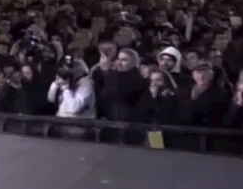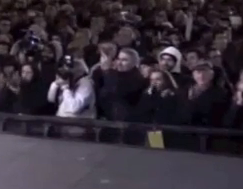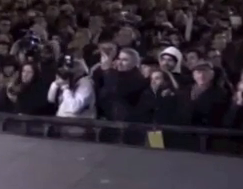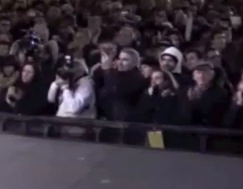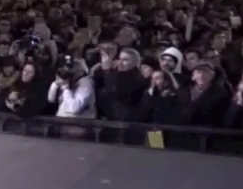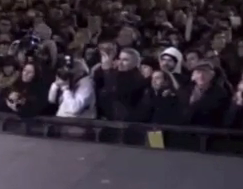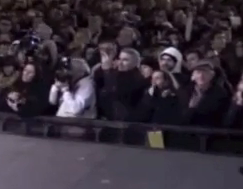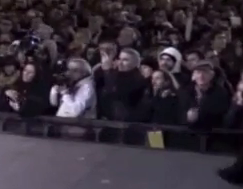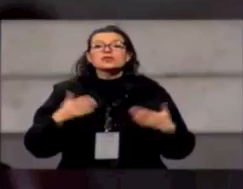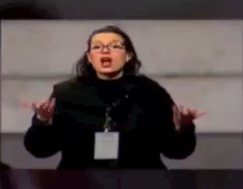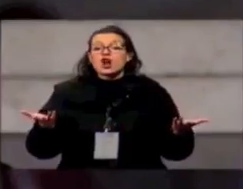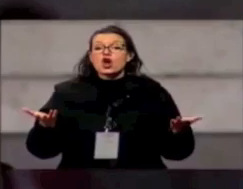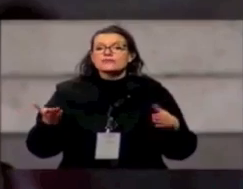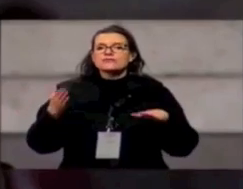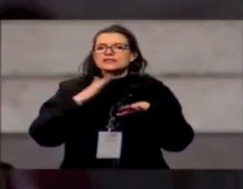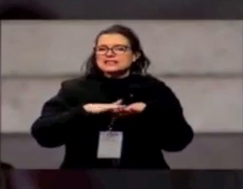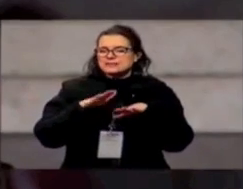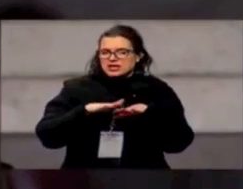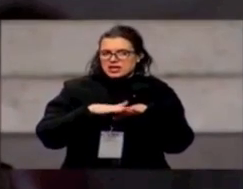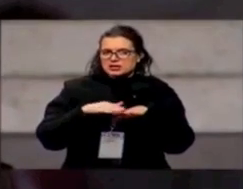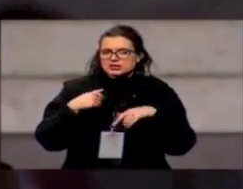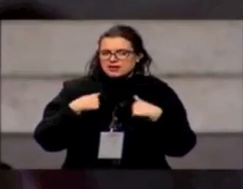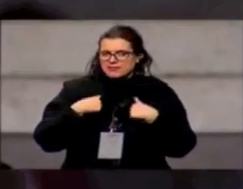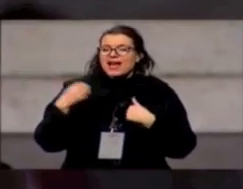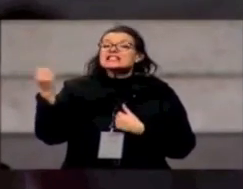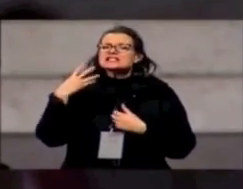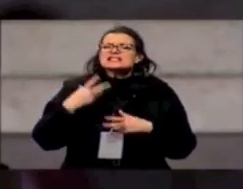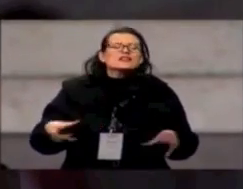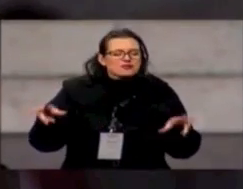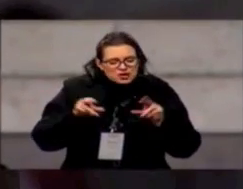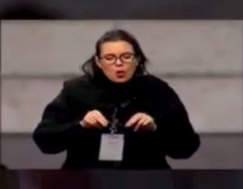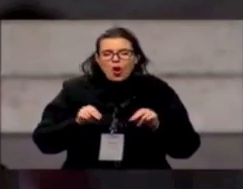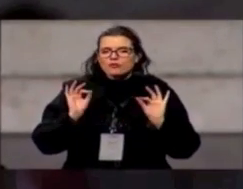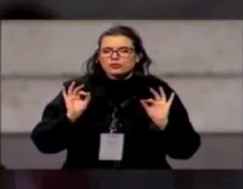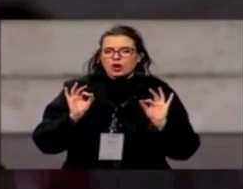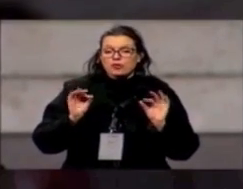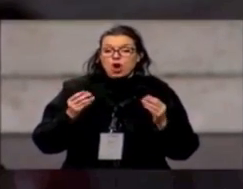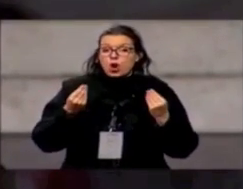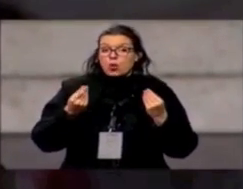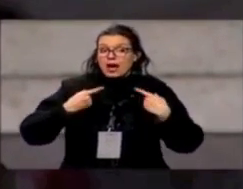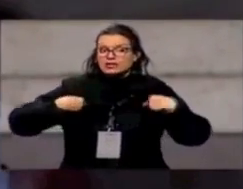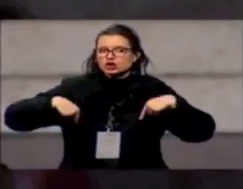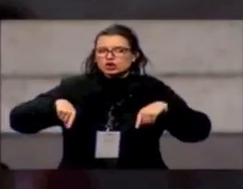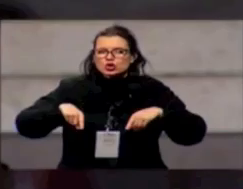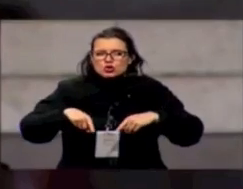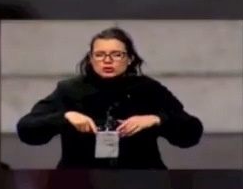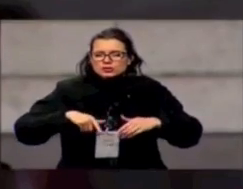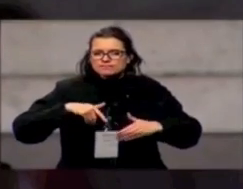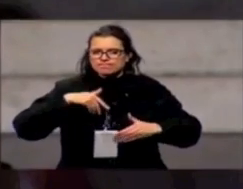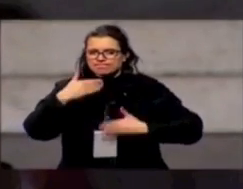E allora questa esperienza mi ha rins segnato che soltanto nel momento in cui ci mettiamo in